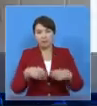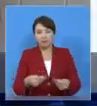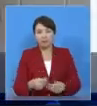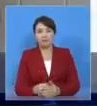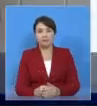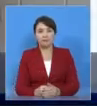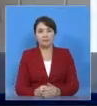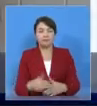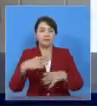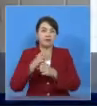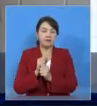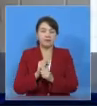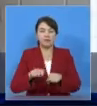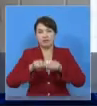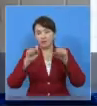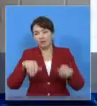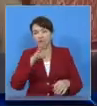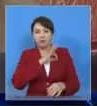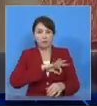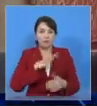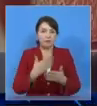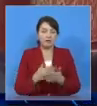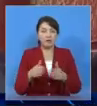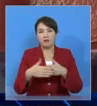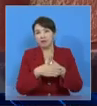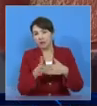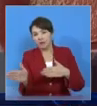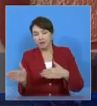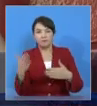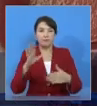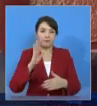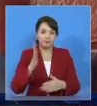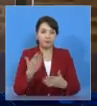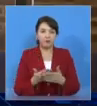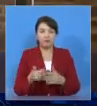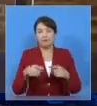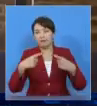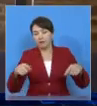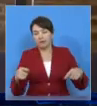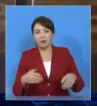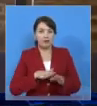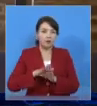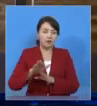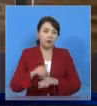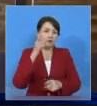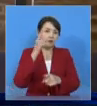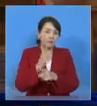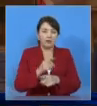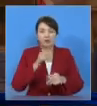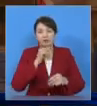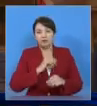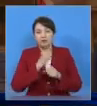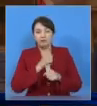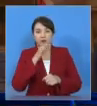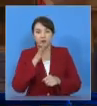етілген. Қысқасы, ашық жобасын қолданатын нысандардың есігі айқара ашық болмақ, ал өзгелеріне толықтай тұсау салынбаса да жұмыс уақыты